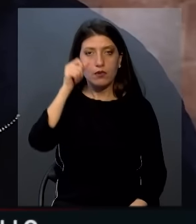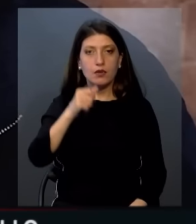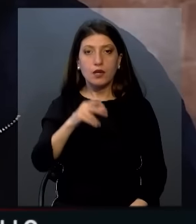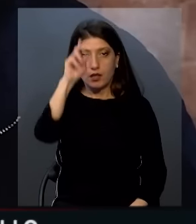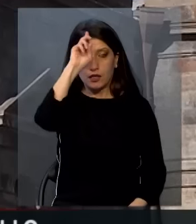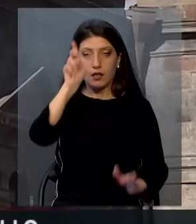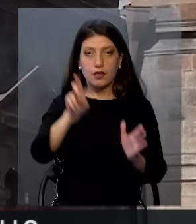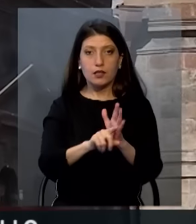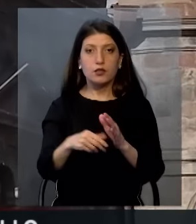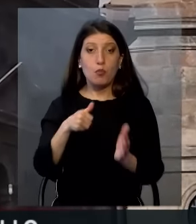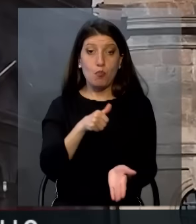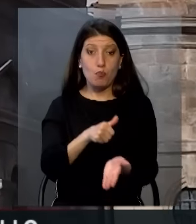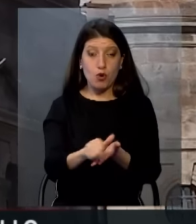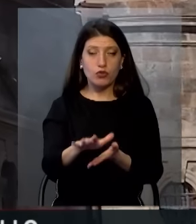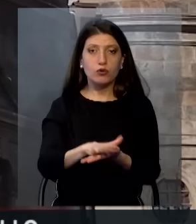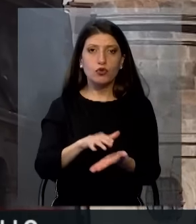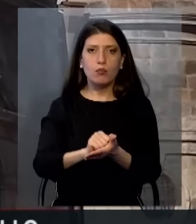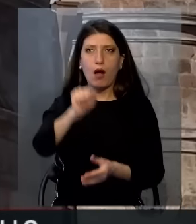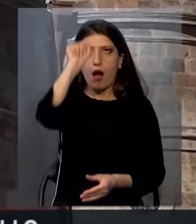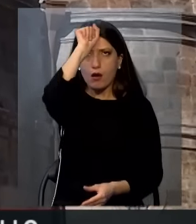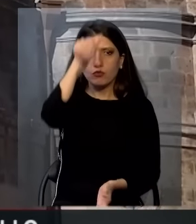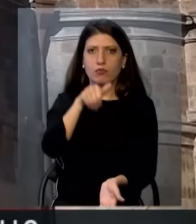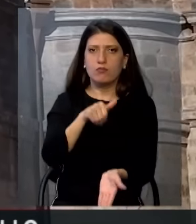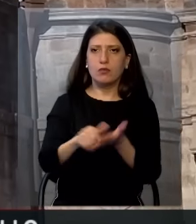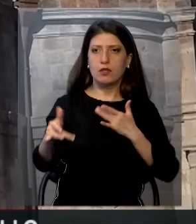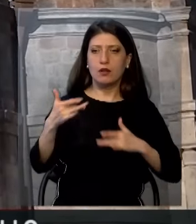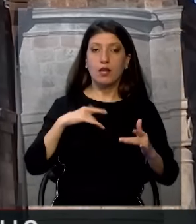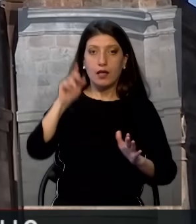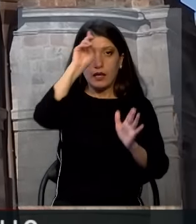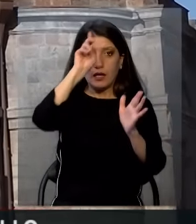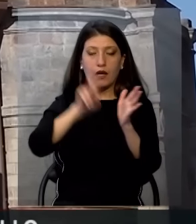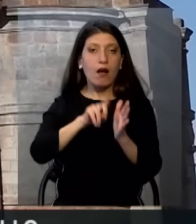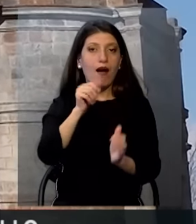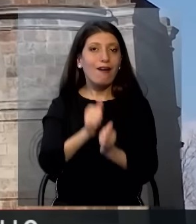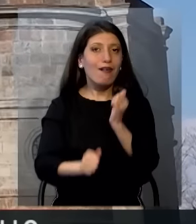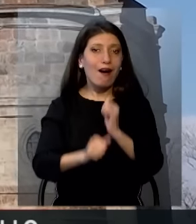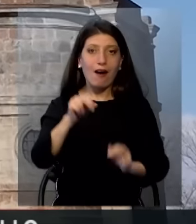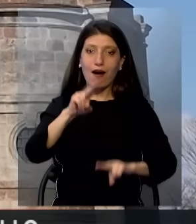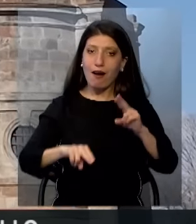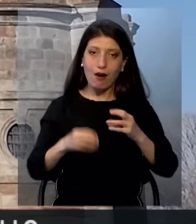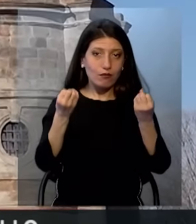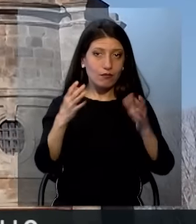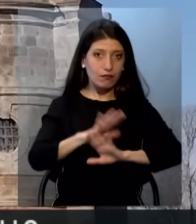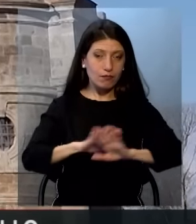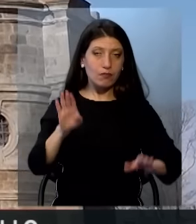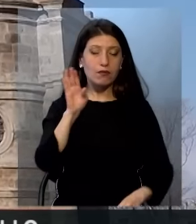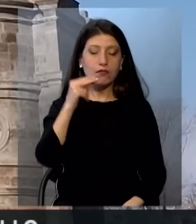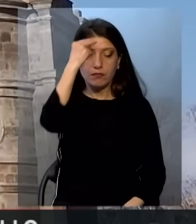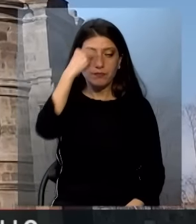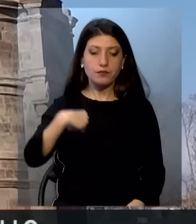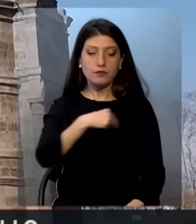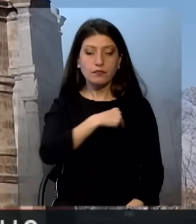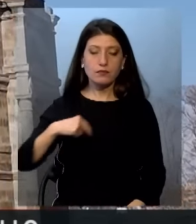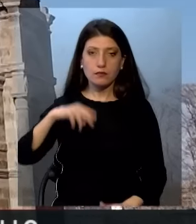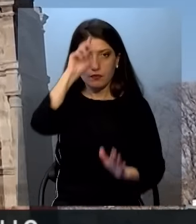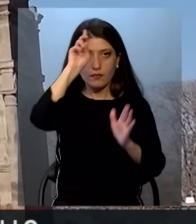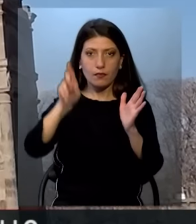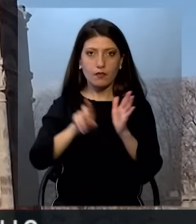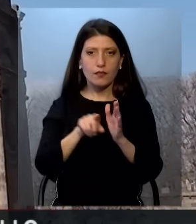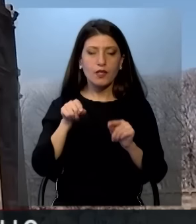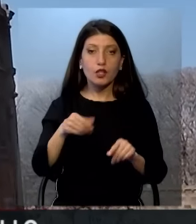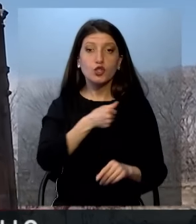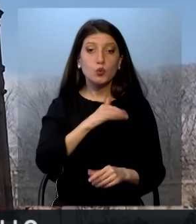են նաև Աստծուն։ Եկեղեցին ուղղակի քարե կառույց չի։ Մայրաթորի դեմ ակցիաների նպատակը, եթե հայ առաքելական եկեղեցուն